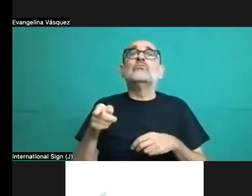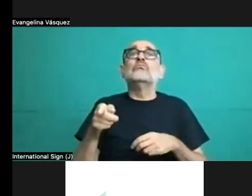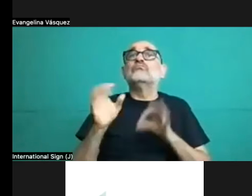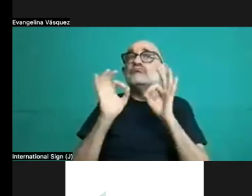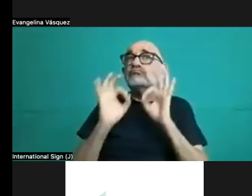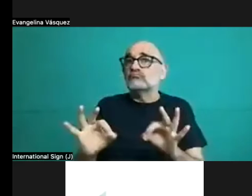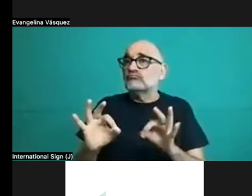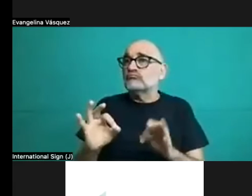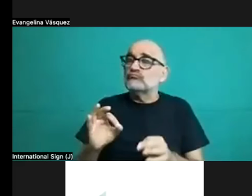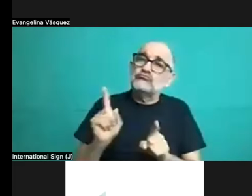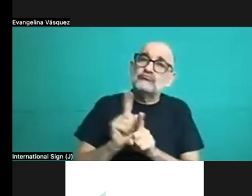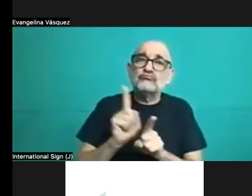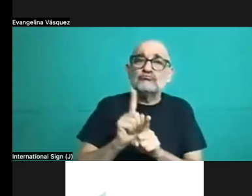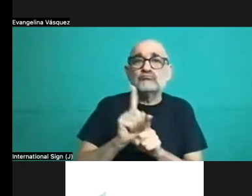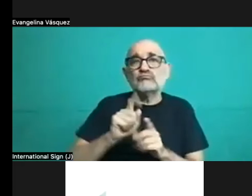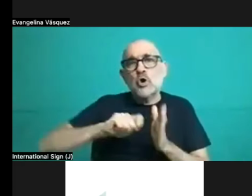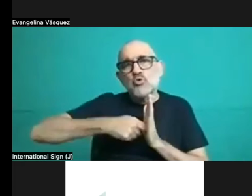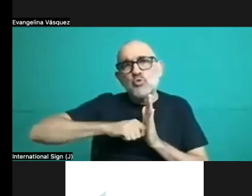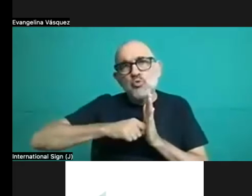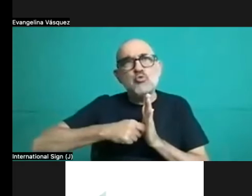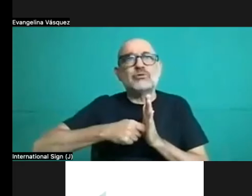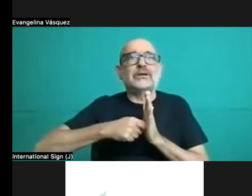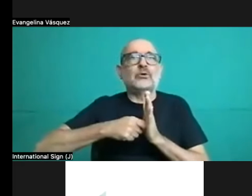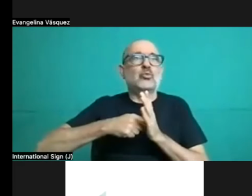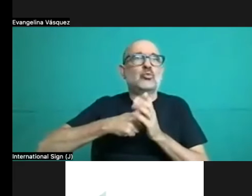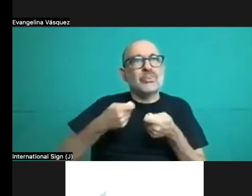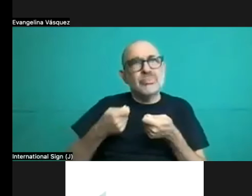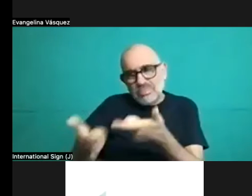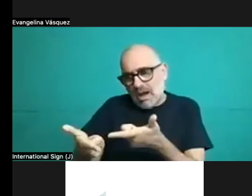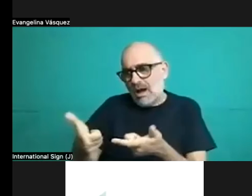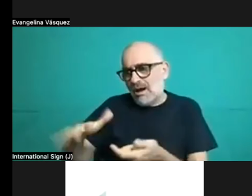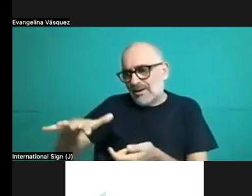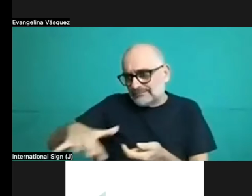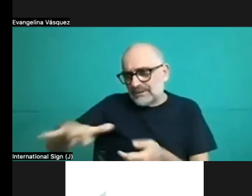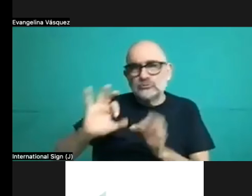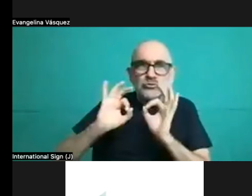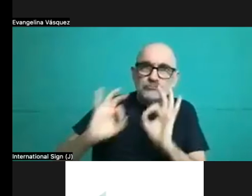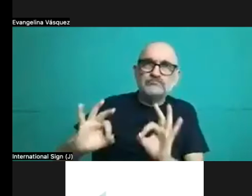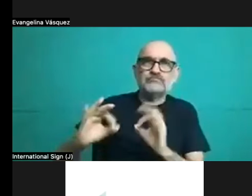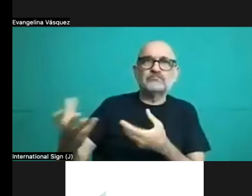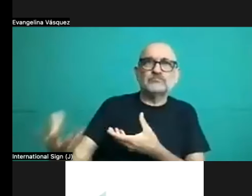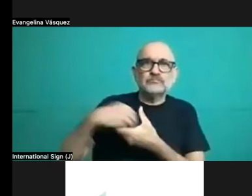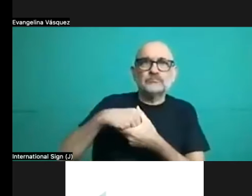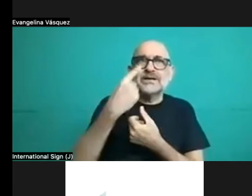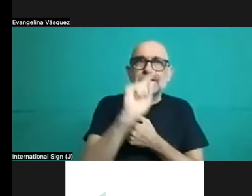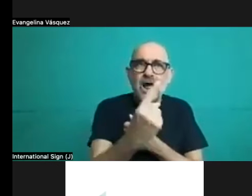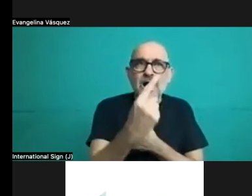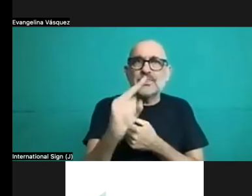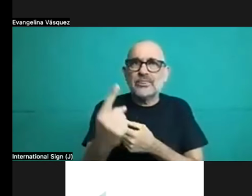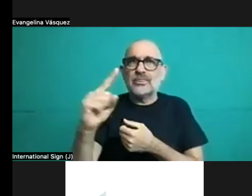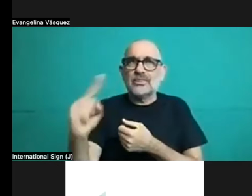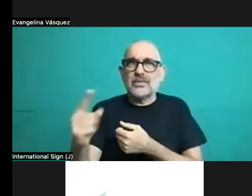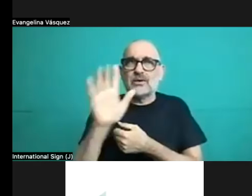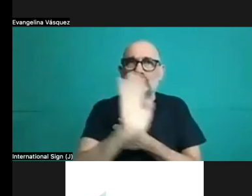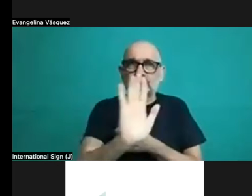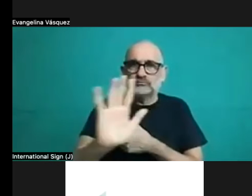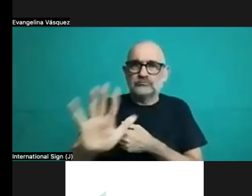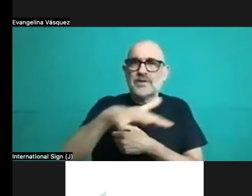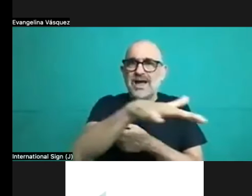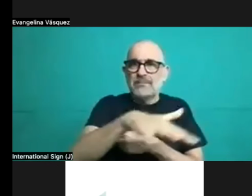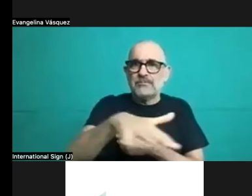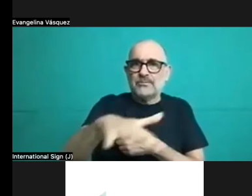faire, c'est de donner l'espace suffisant à chacun de ces domaines, l'histoire clinique, le